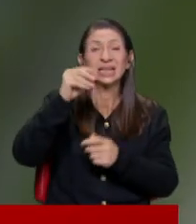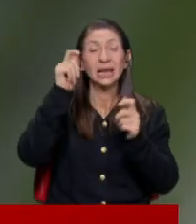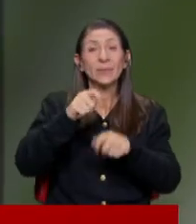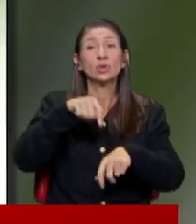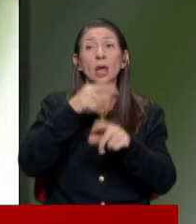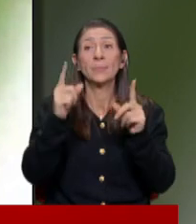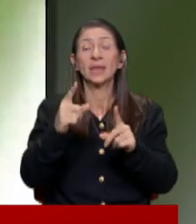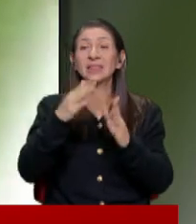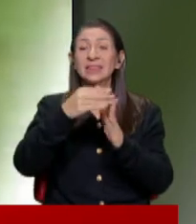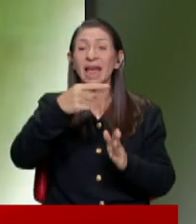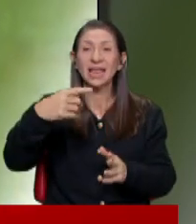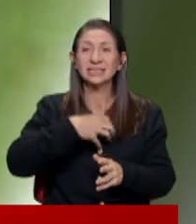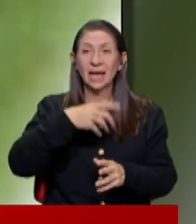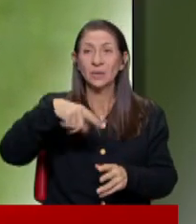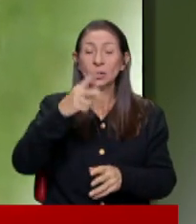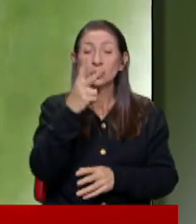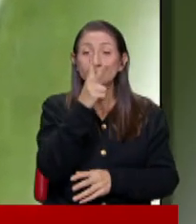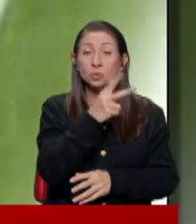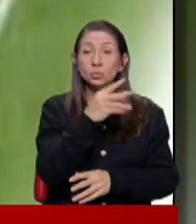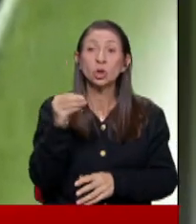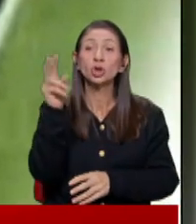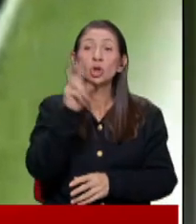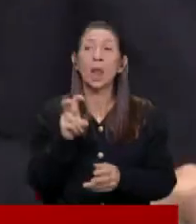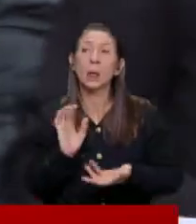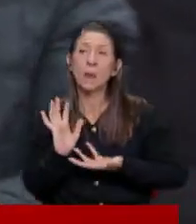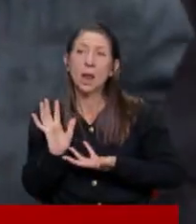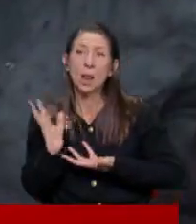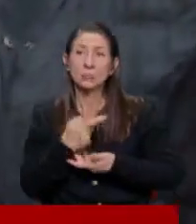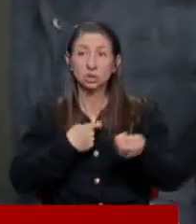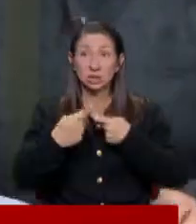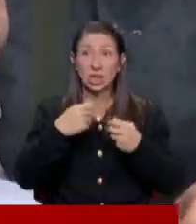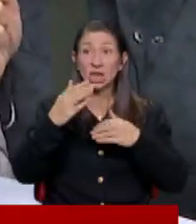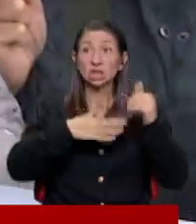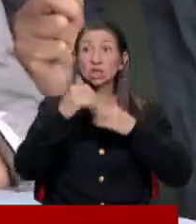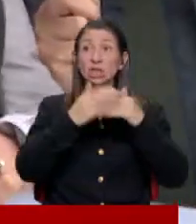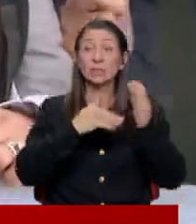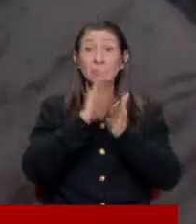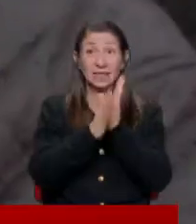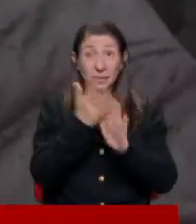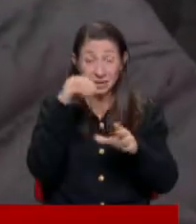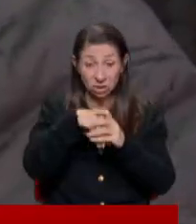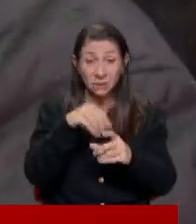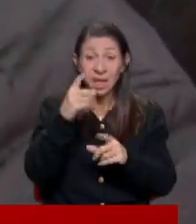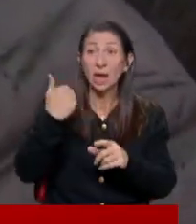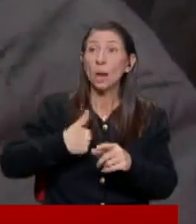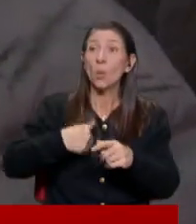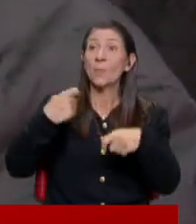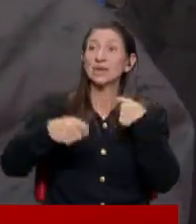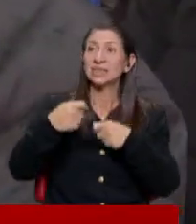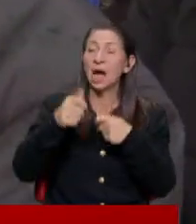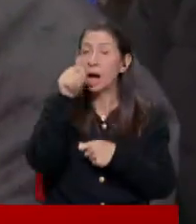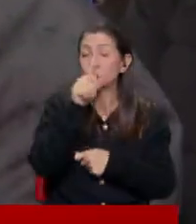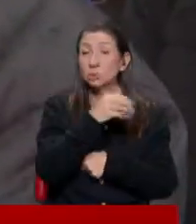yapıldığı dönemde daire sahiplerinden 300 milyon dolar topladı şirket. İnşaatı tamamlamak için de bir de kamu